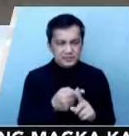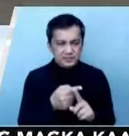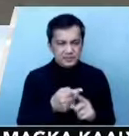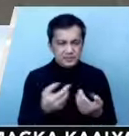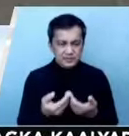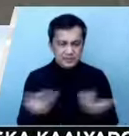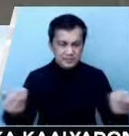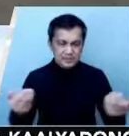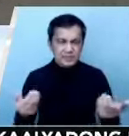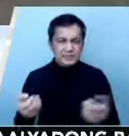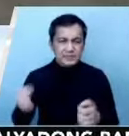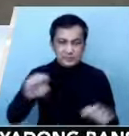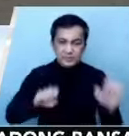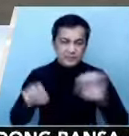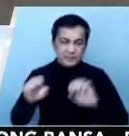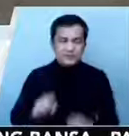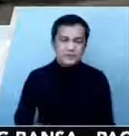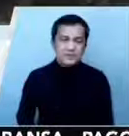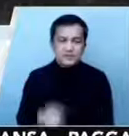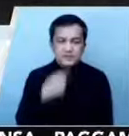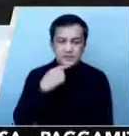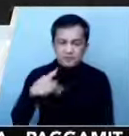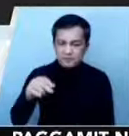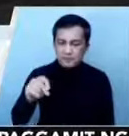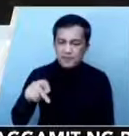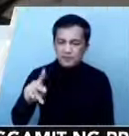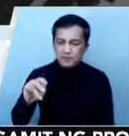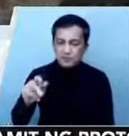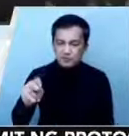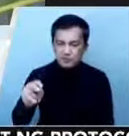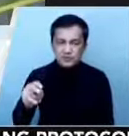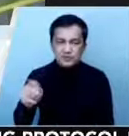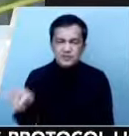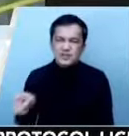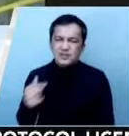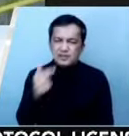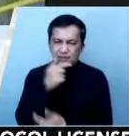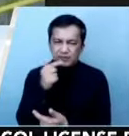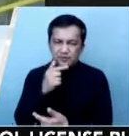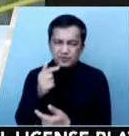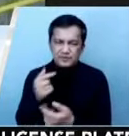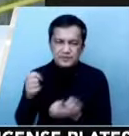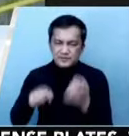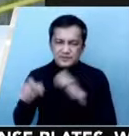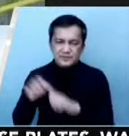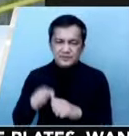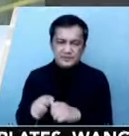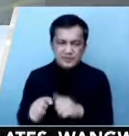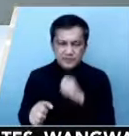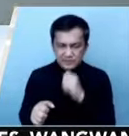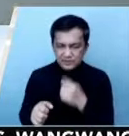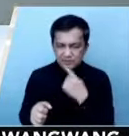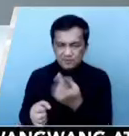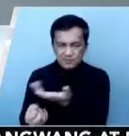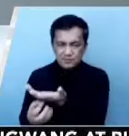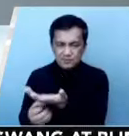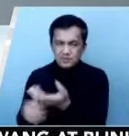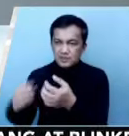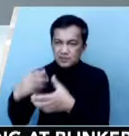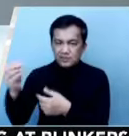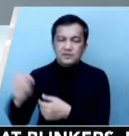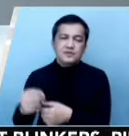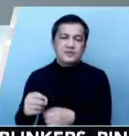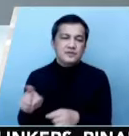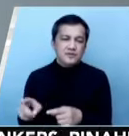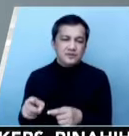experiment. Sabi ni Miss Popcorn, katuwa ang experiment lang naman ito. Hindi ko po sinabi, magluto kayo talaga sa labas. Okay, tumikim lang naman